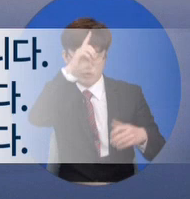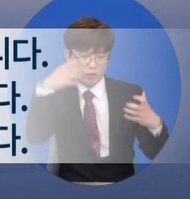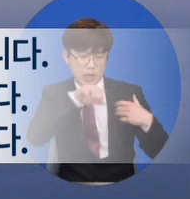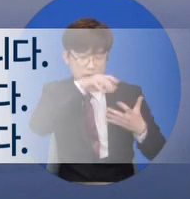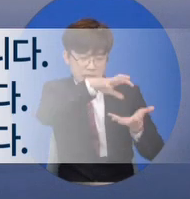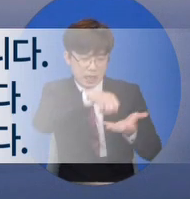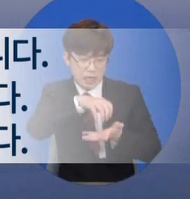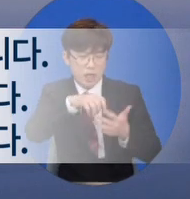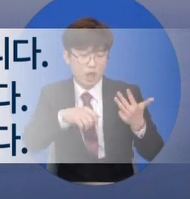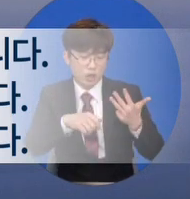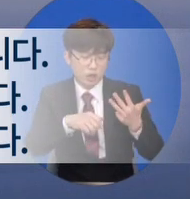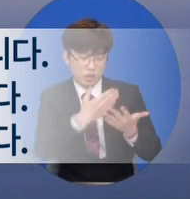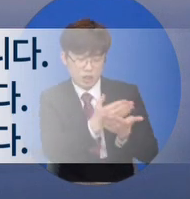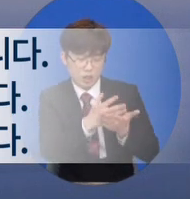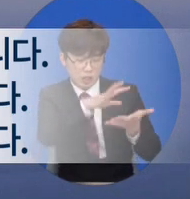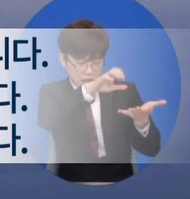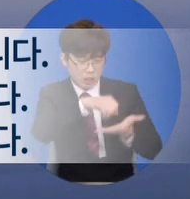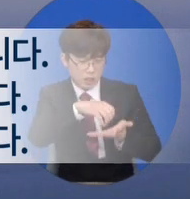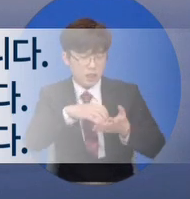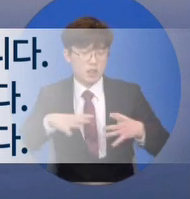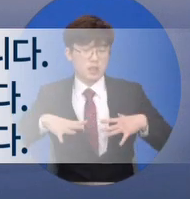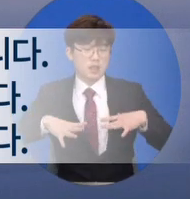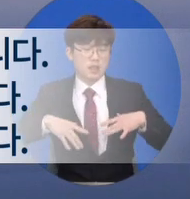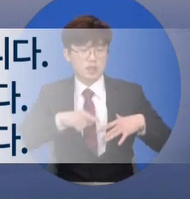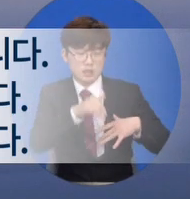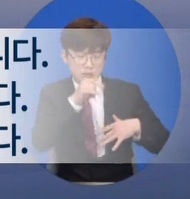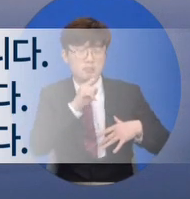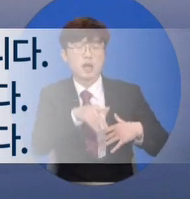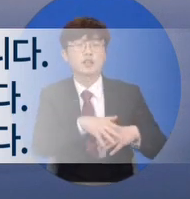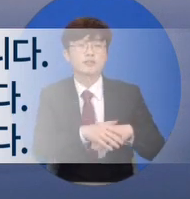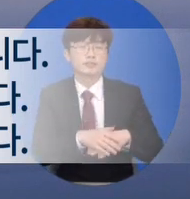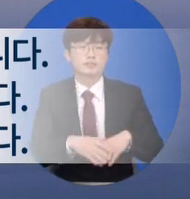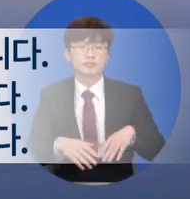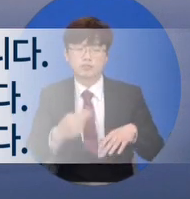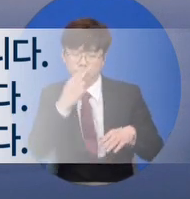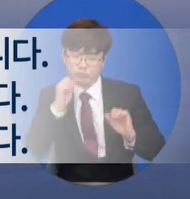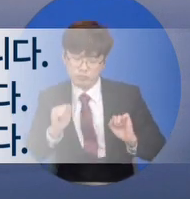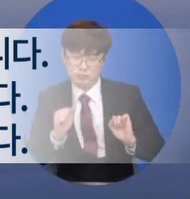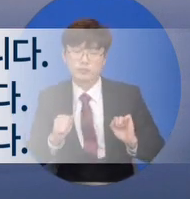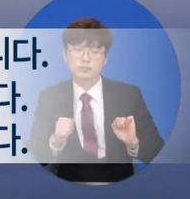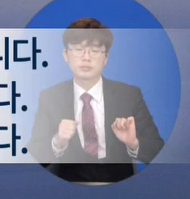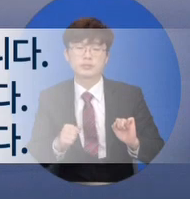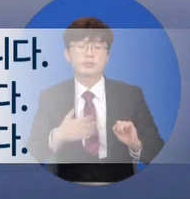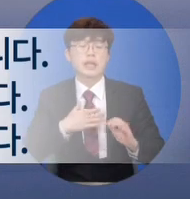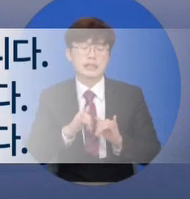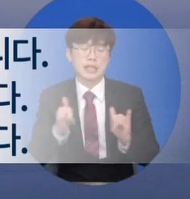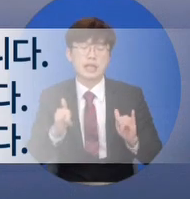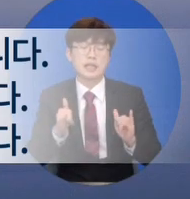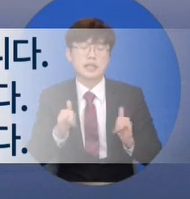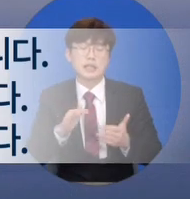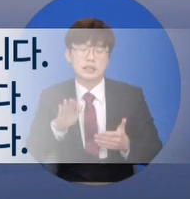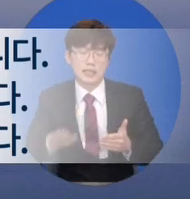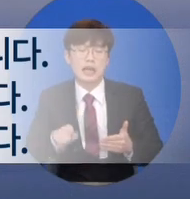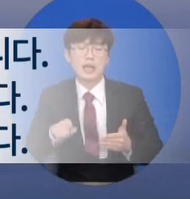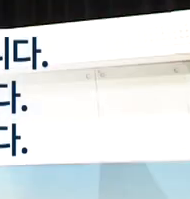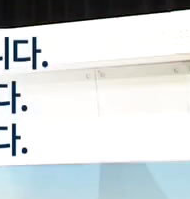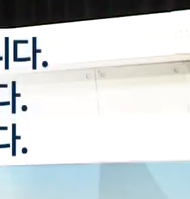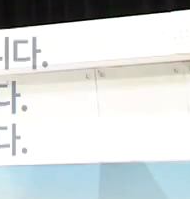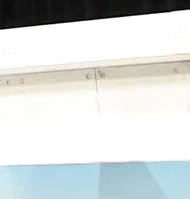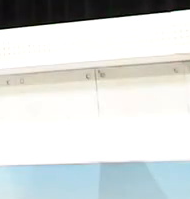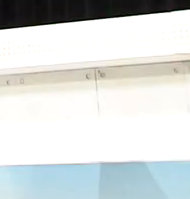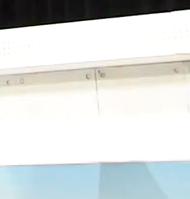사업을 여덟 개나 가져왔다고 요란스럽게 자자합니다 숨을 쉬고 있다고 나는 사람이다라고 자랑하는 것과